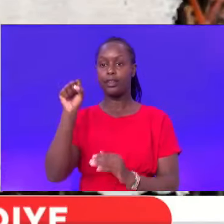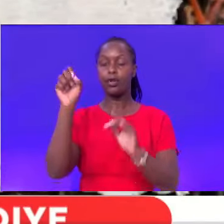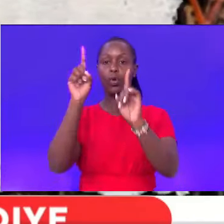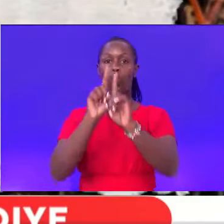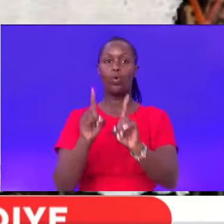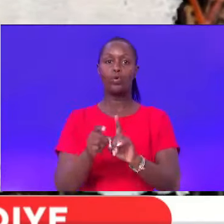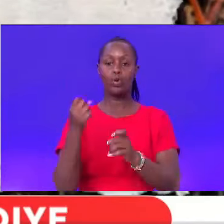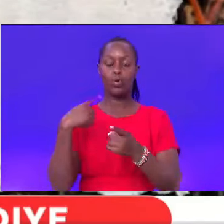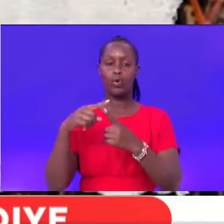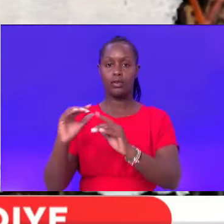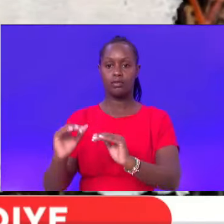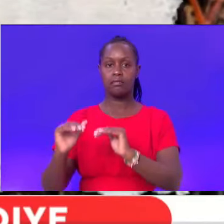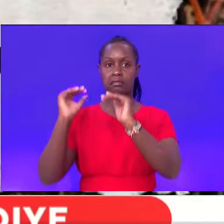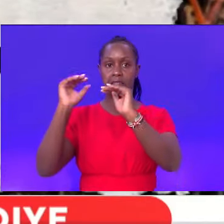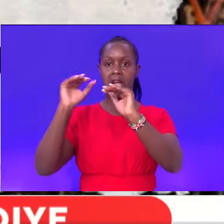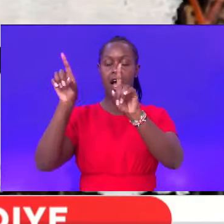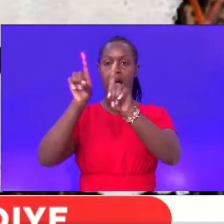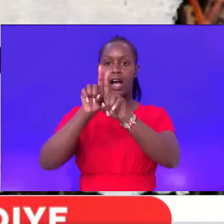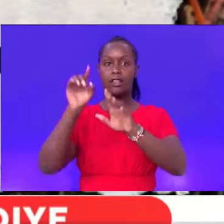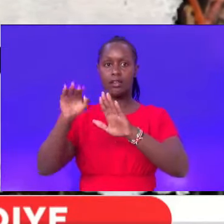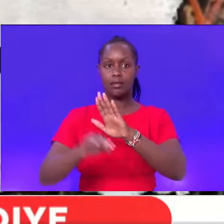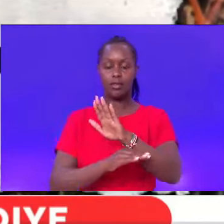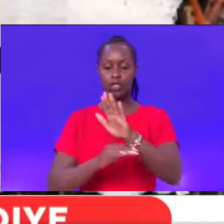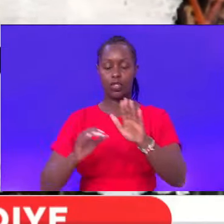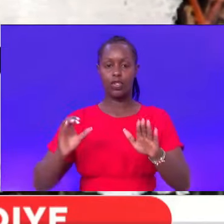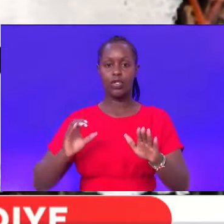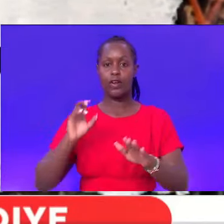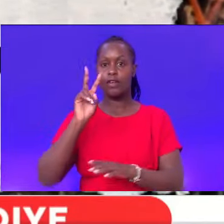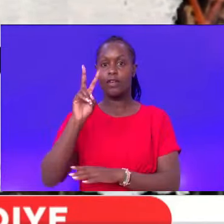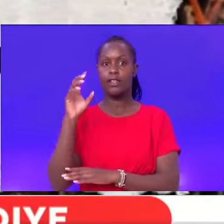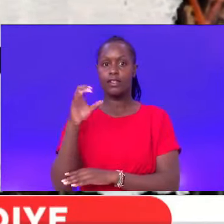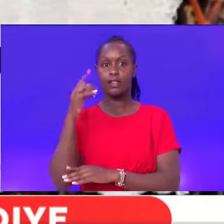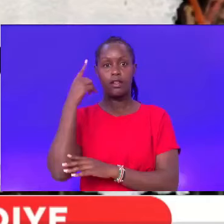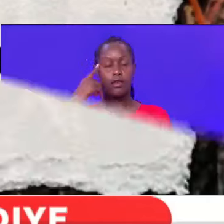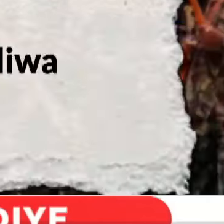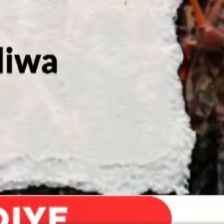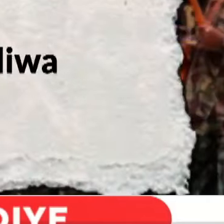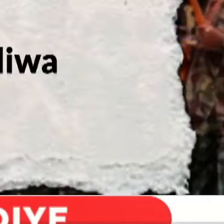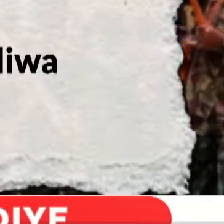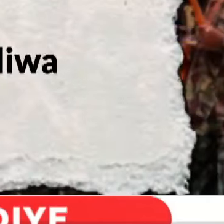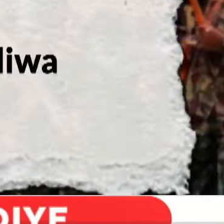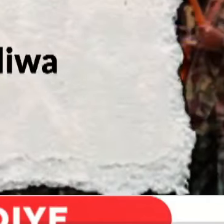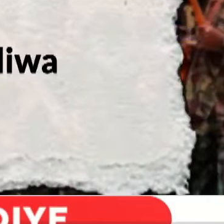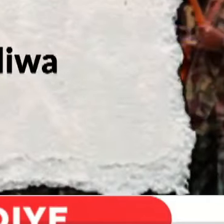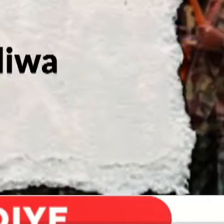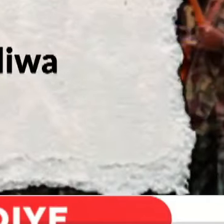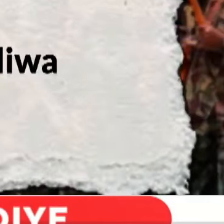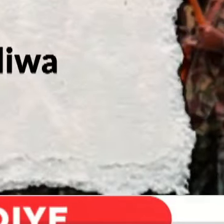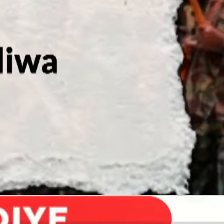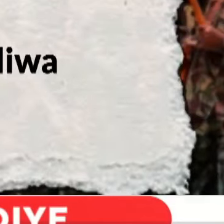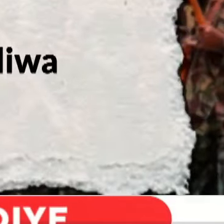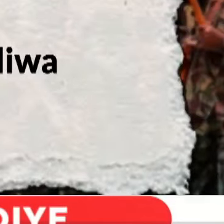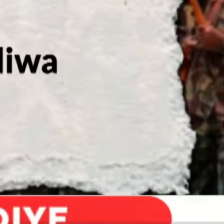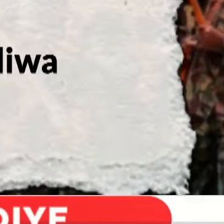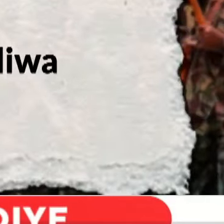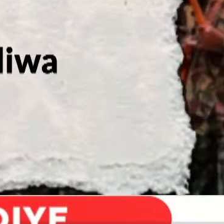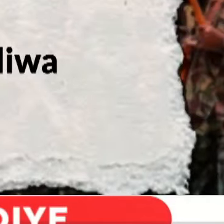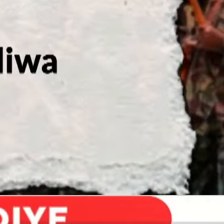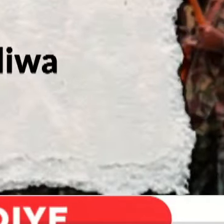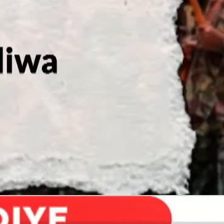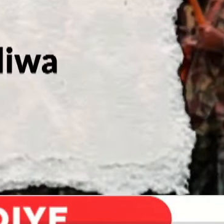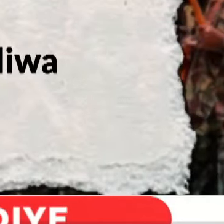kama naibu chancellor na uongozi wa fedha chuo cha kitaifa cha wanajeshi. Baraza hilo pia lilipendekeza kupandishwa cheo kwa Peter Nyamu